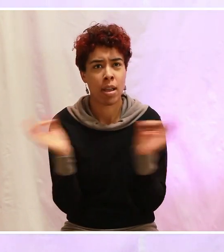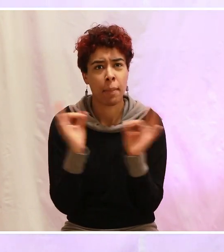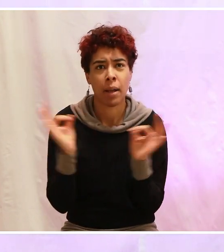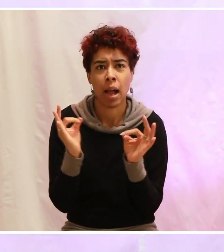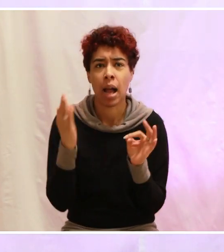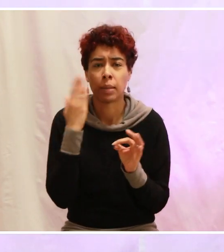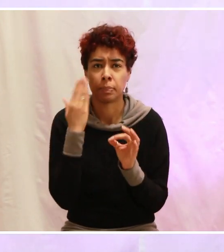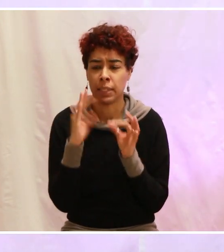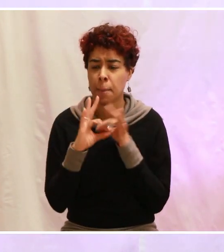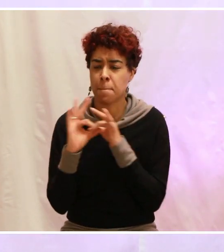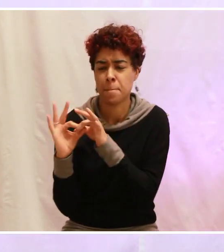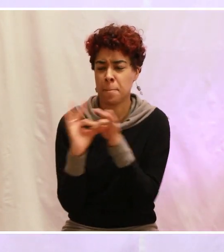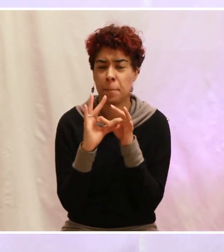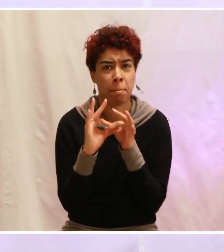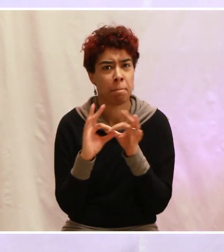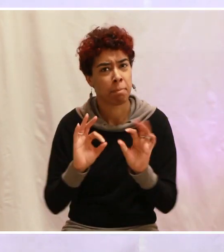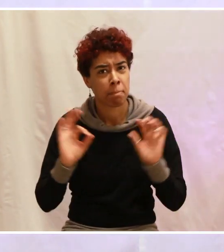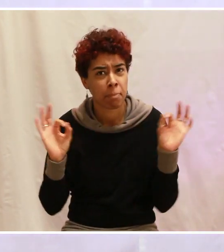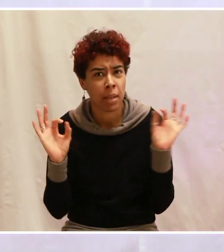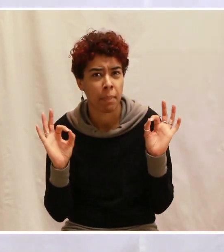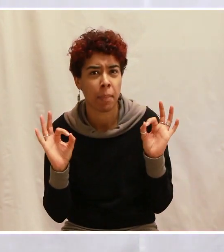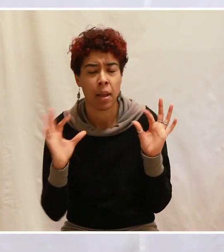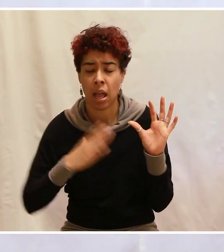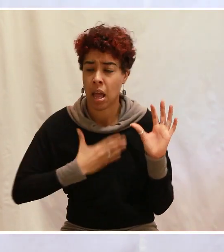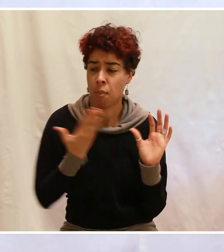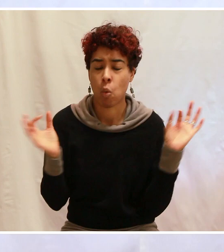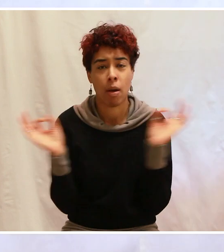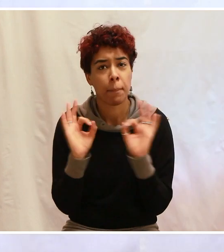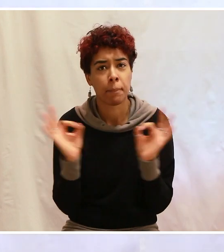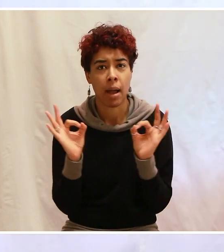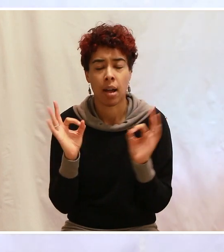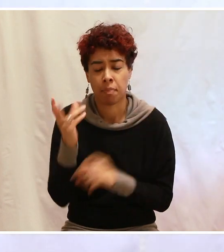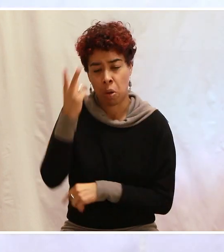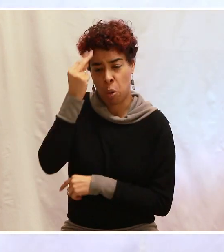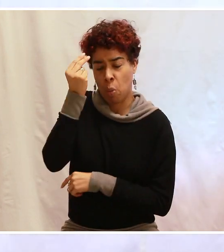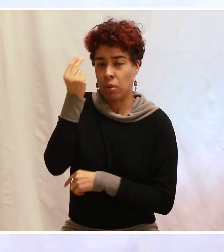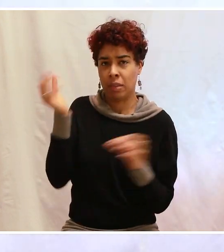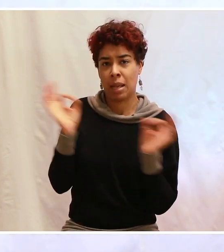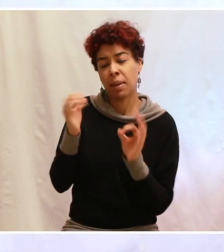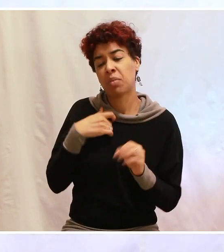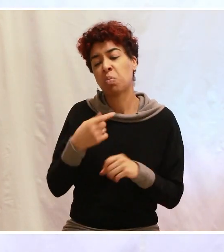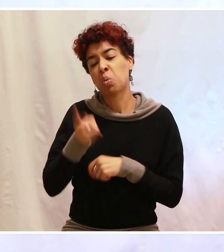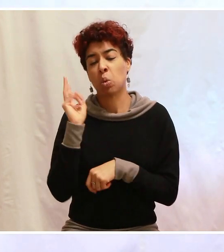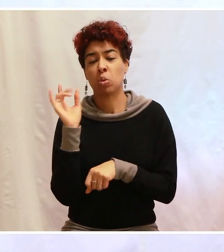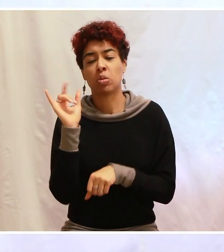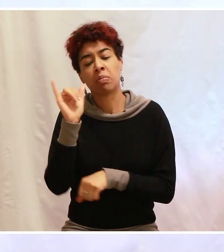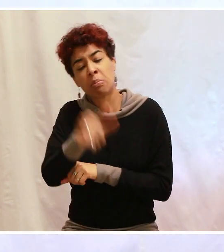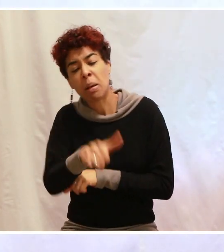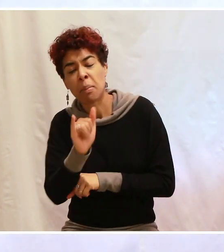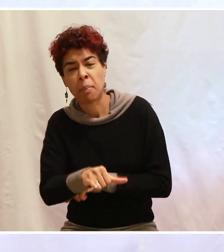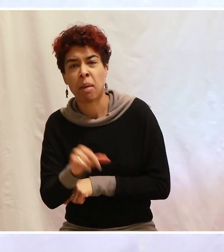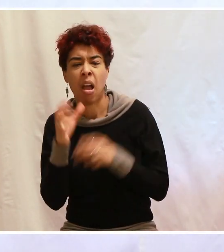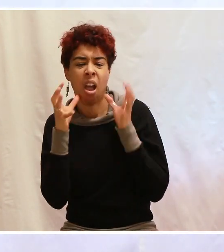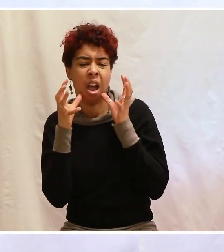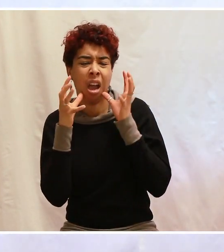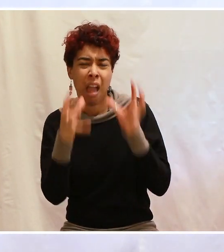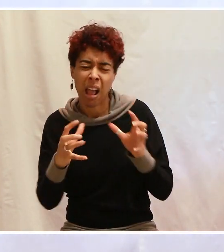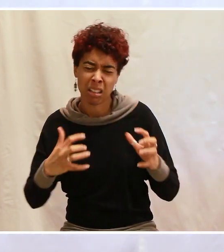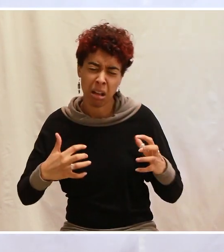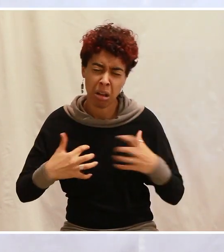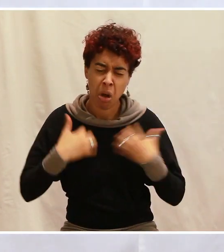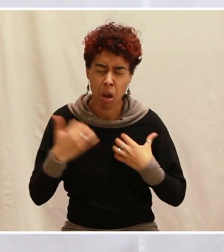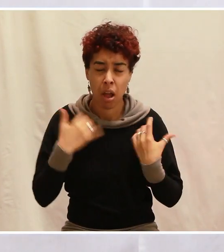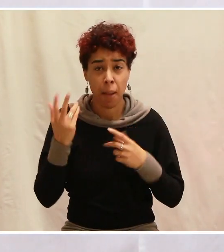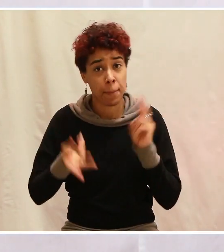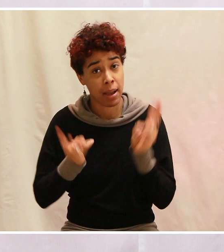n'est pas là, que l'amour manque, que la compréhension n'est pas là, qu'il y a plutôt du rejet, plutôt de la haine, de la colère, parfois